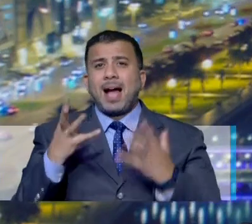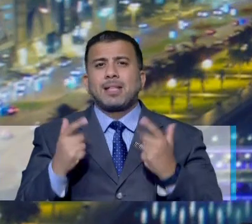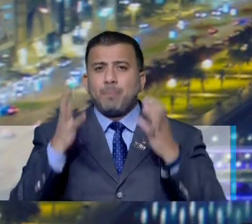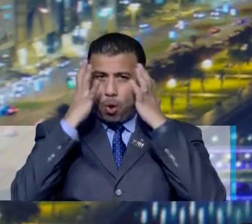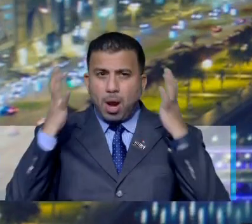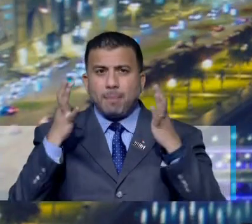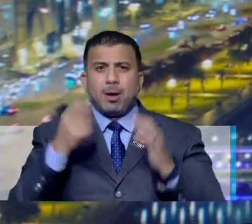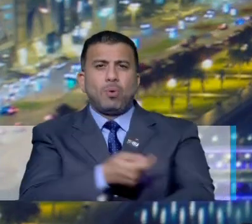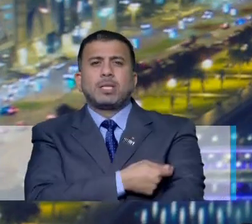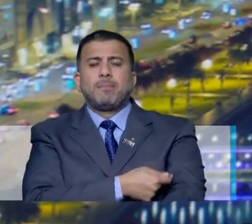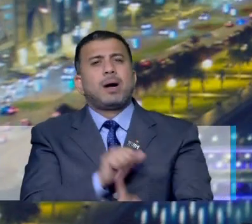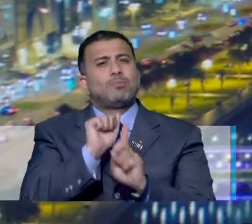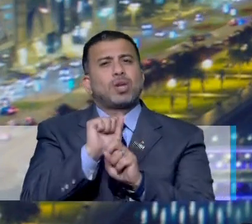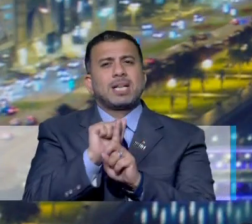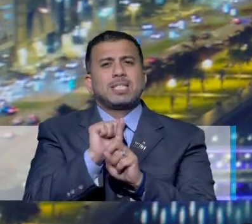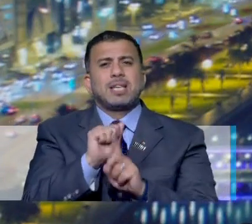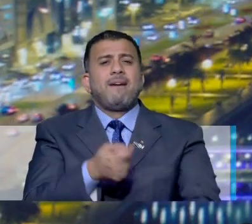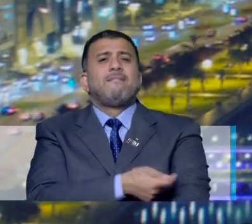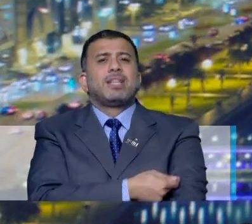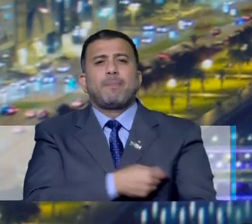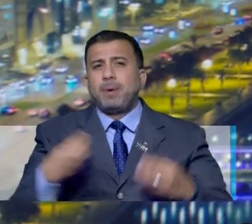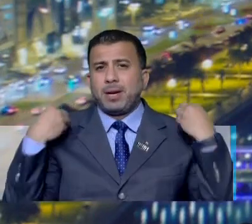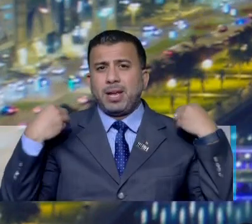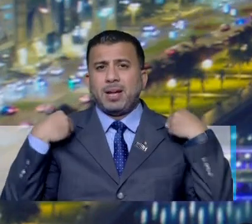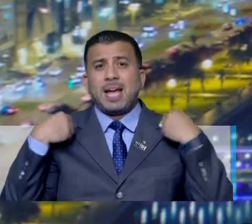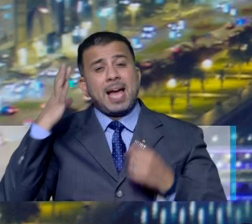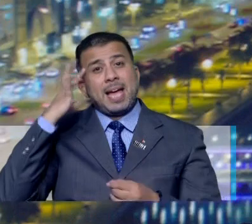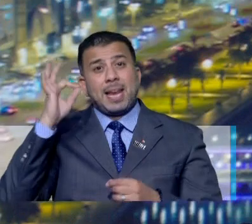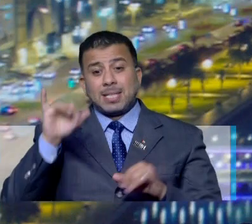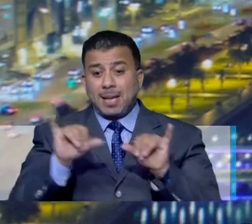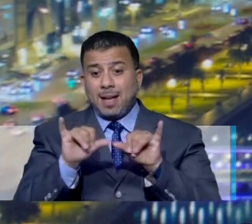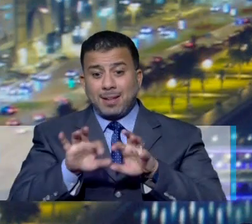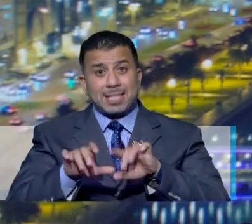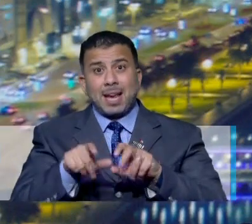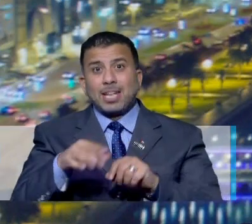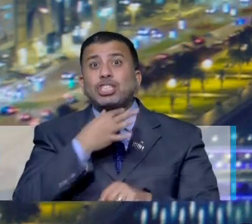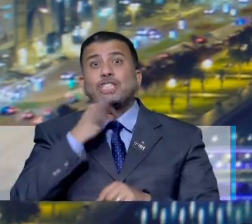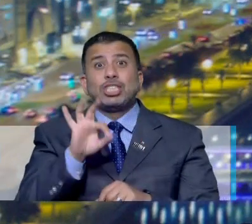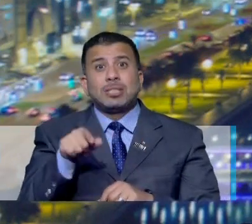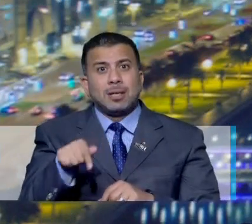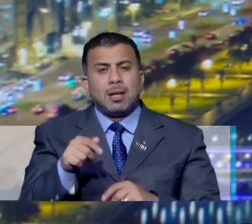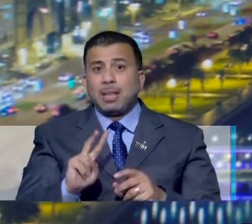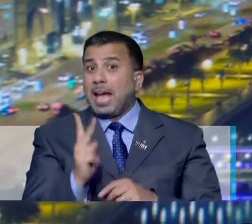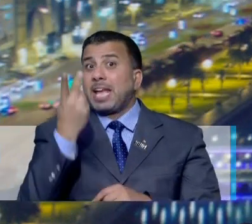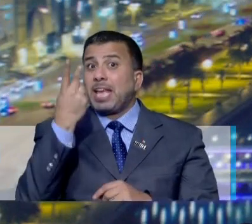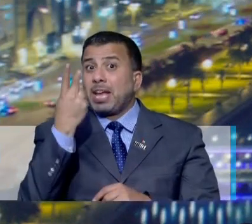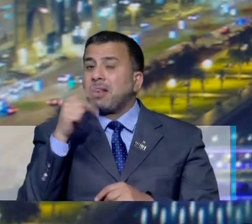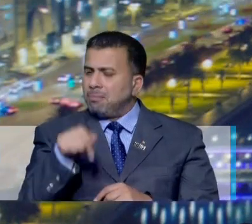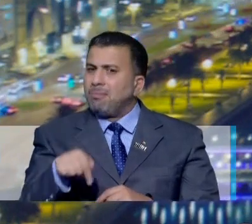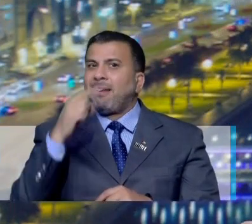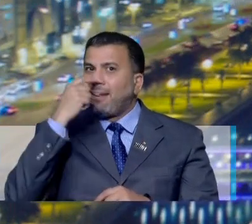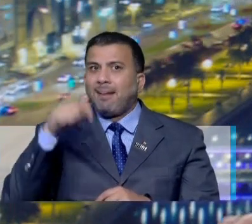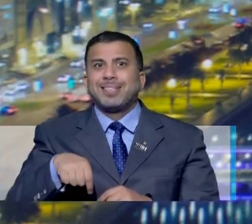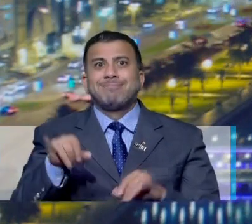اكد عدد من العلماء والاطباء المتخصصين في الطب الرياضي ان الذكاء الصناعي سيحدث تغييرا